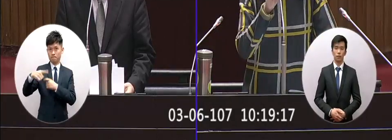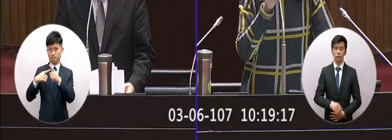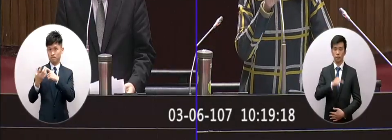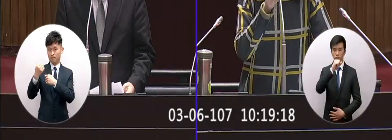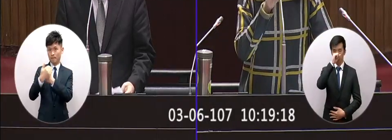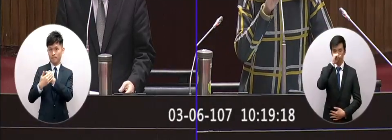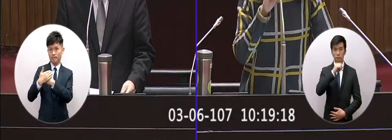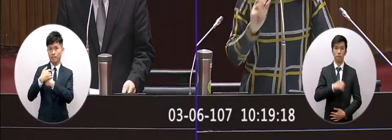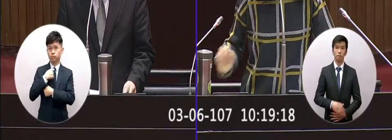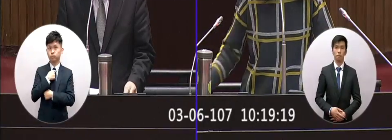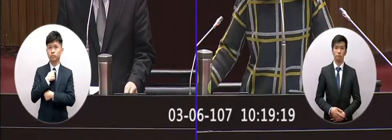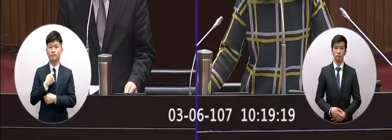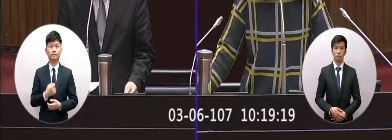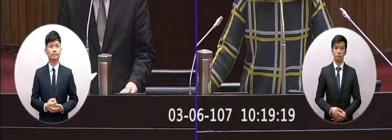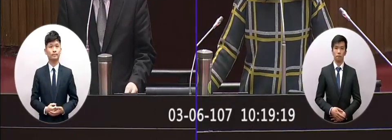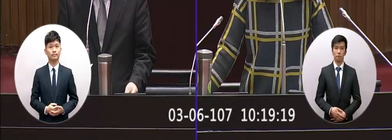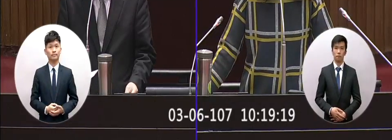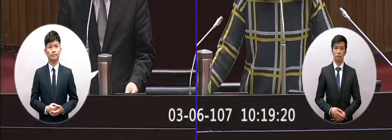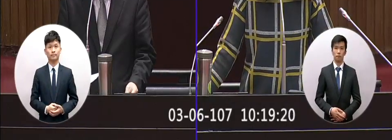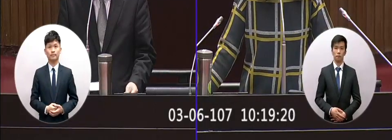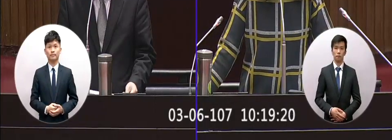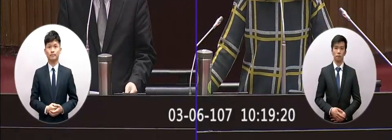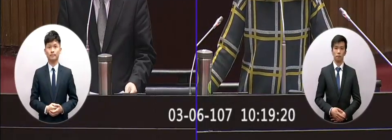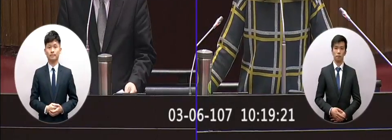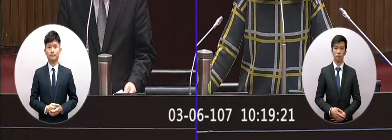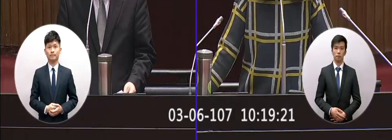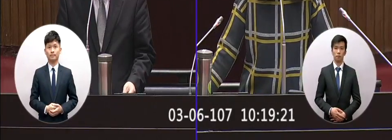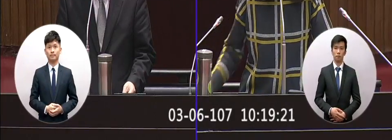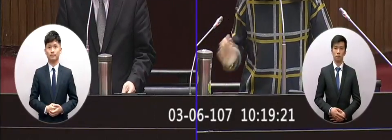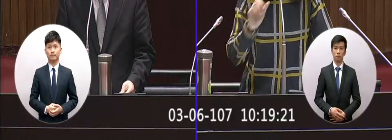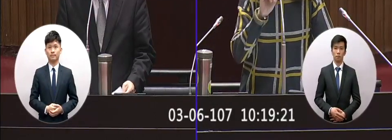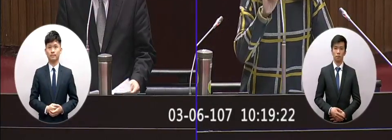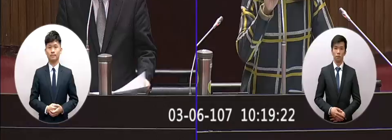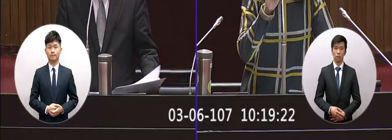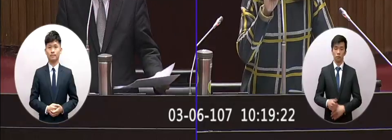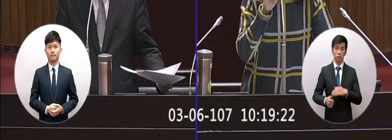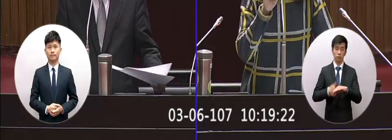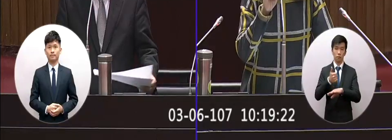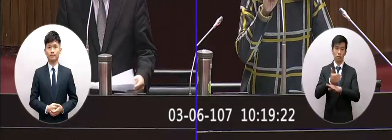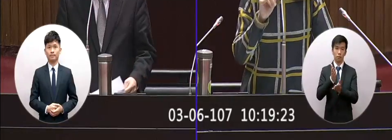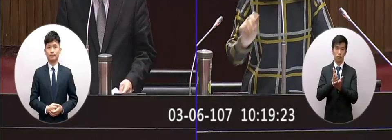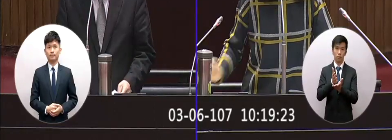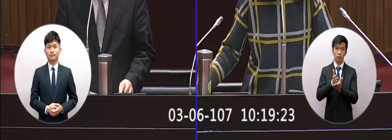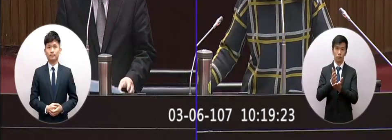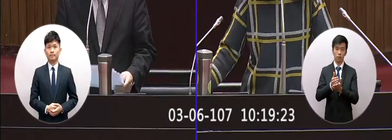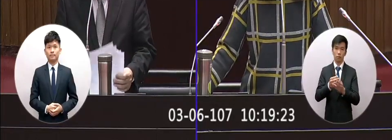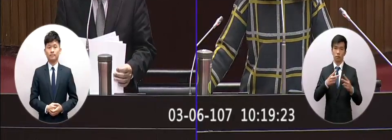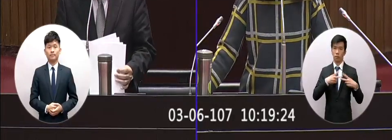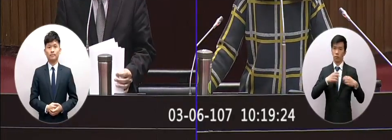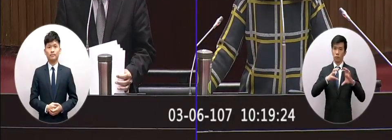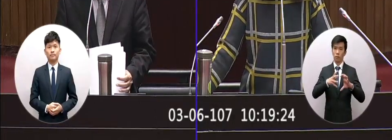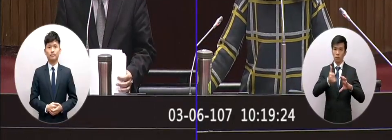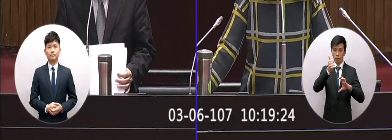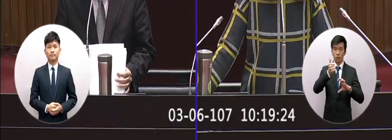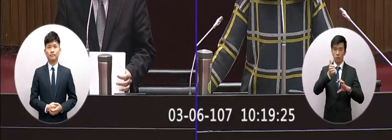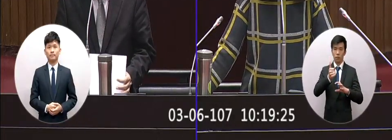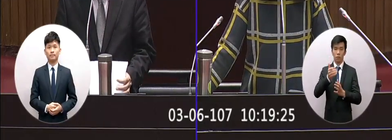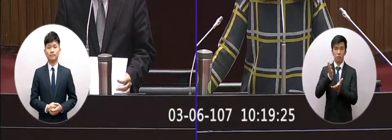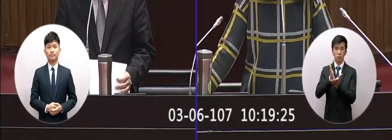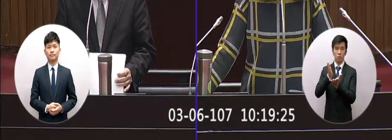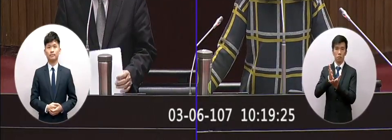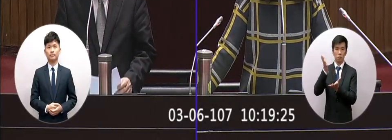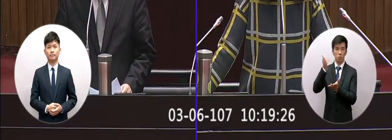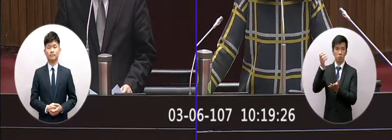来，我想，整个演说哈，我想蔡英文总统非常的擅长演说